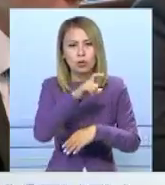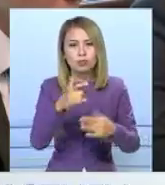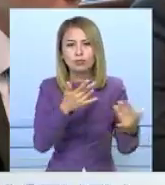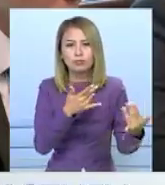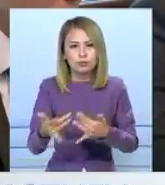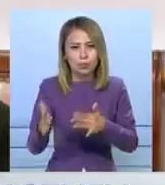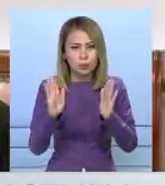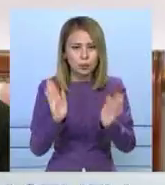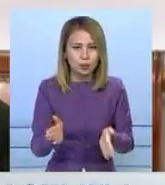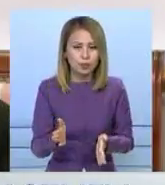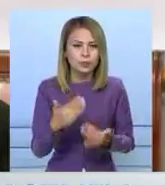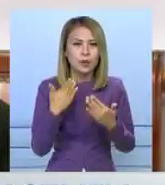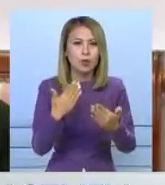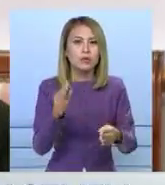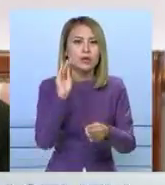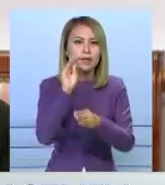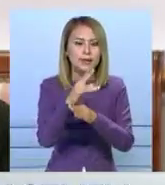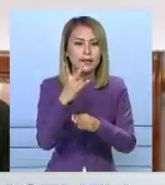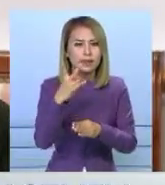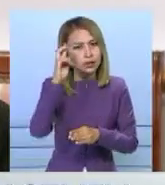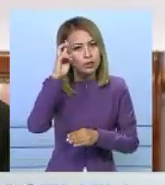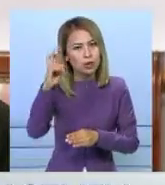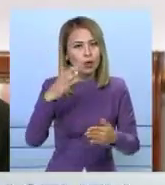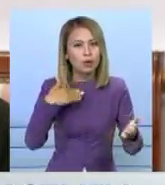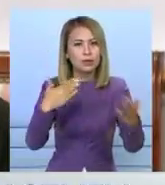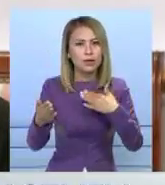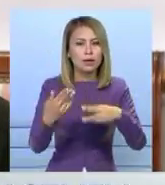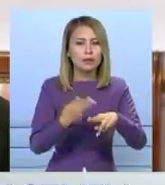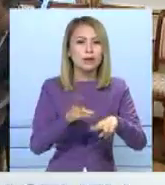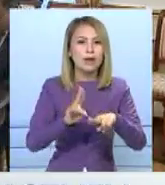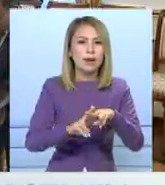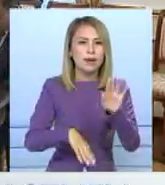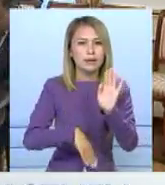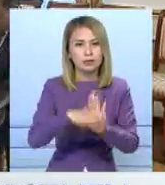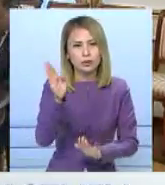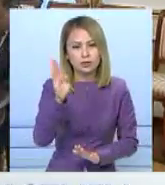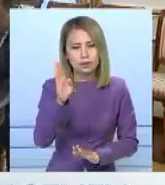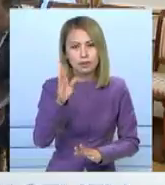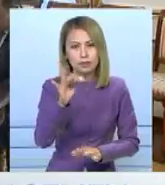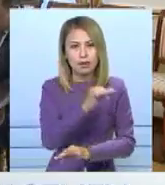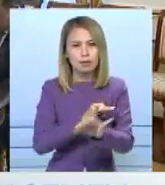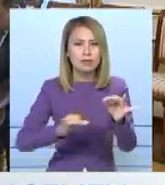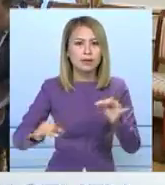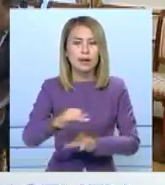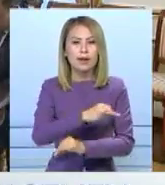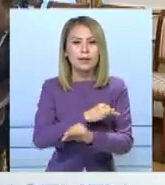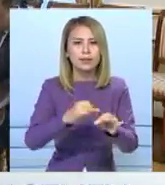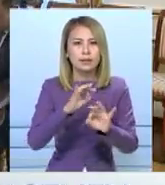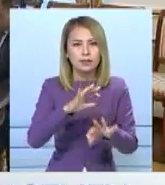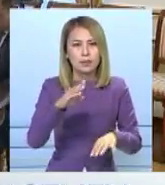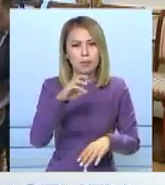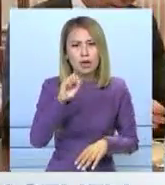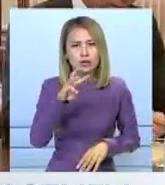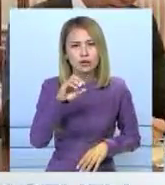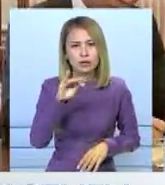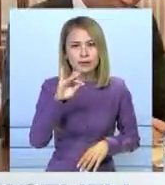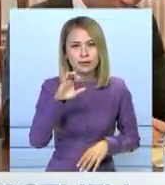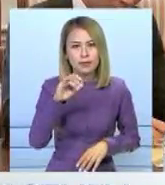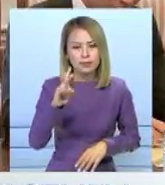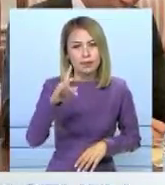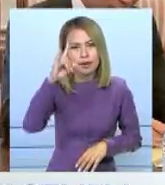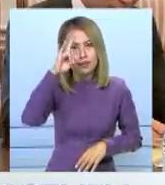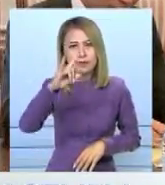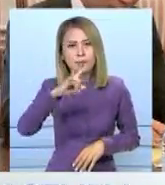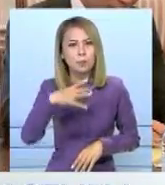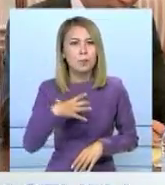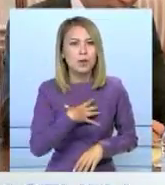дейін арттыруға мүмкіндік берген. Бұған қоса тараптар екі жақты ынтымақтастықты одан әрі нығайту тетіктерін талқылады. Айта кетейік, Мажарстан